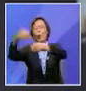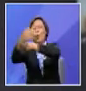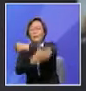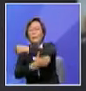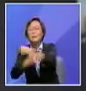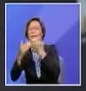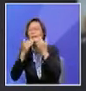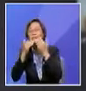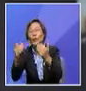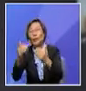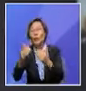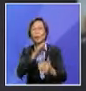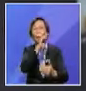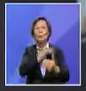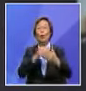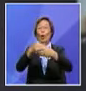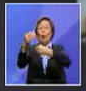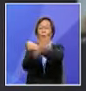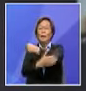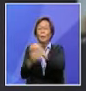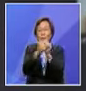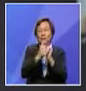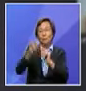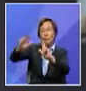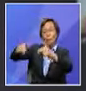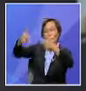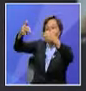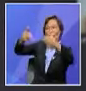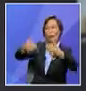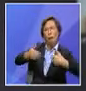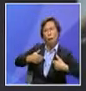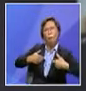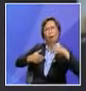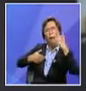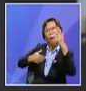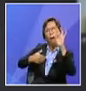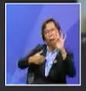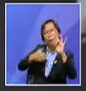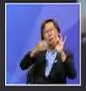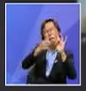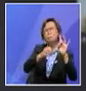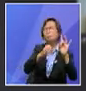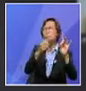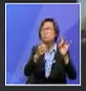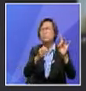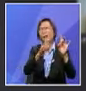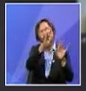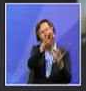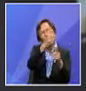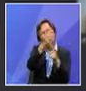Kerana bersama dengan kita hari ini secara maya, saya ingat ada 8 atau 9